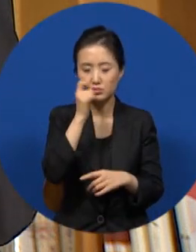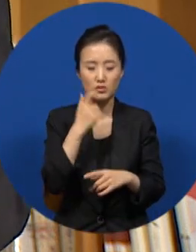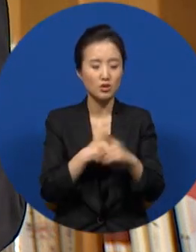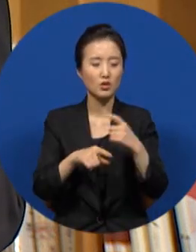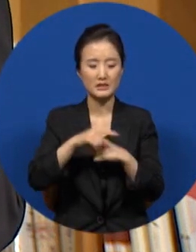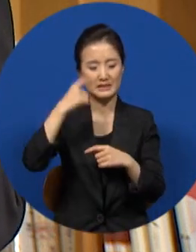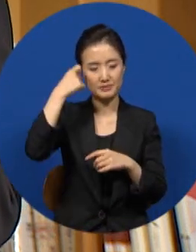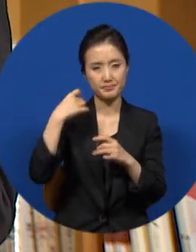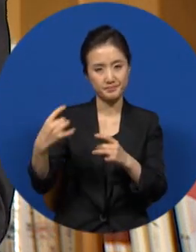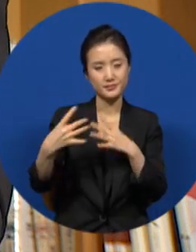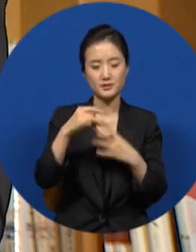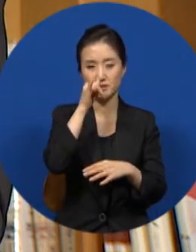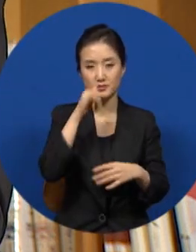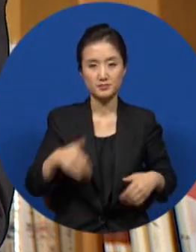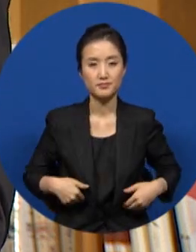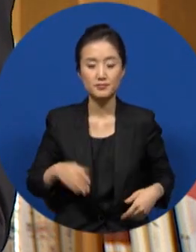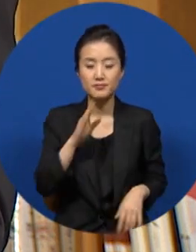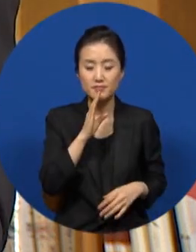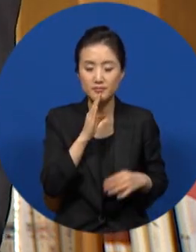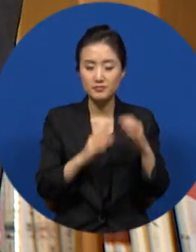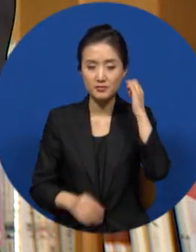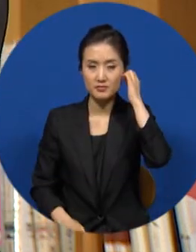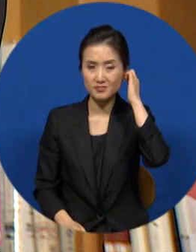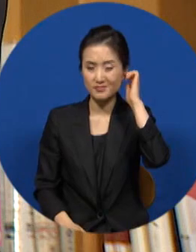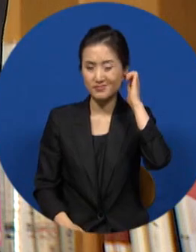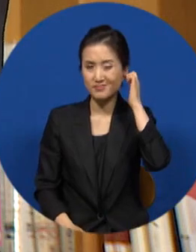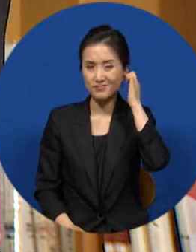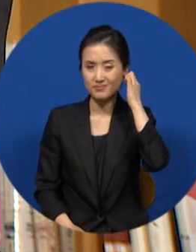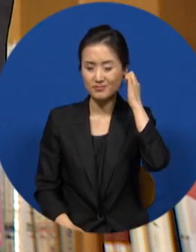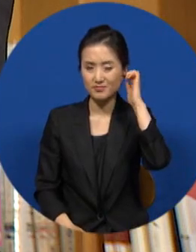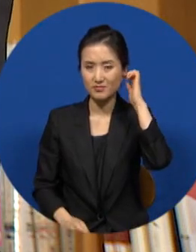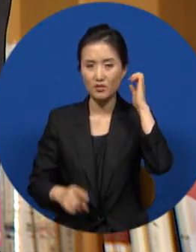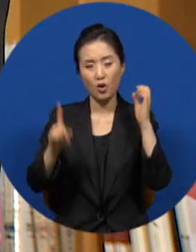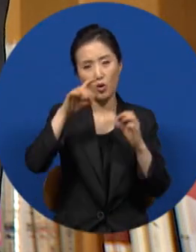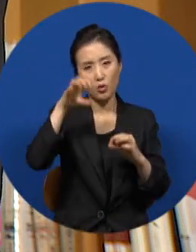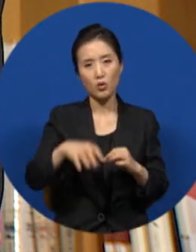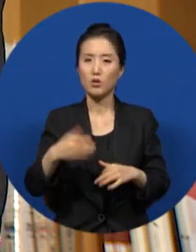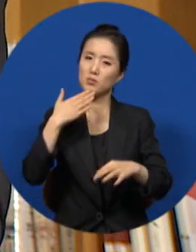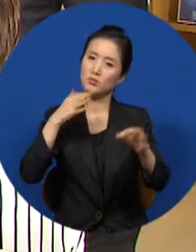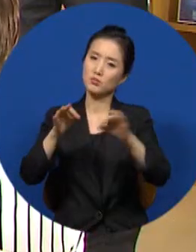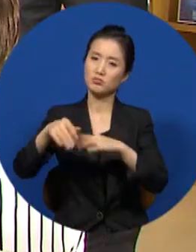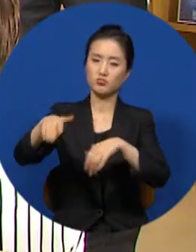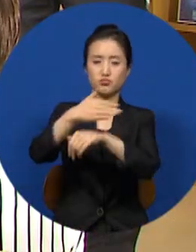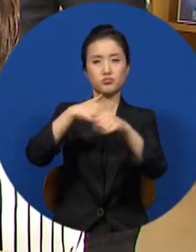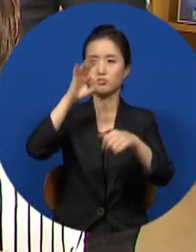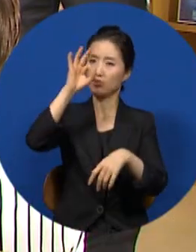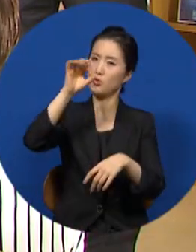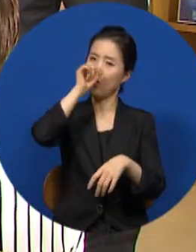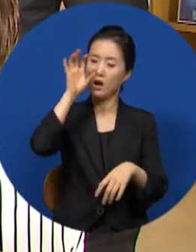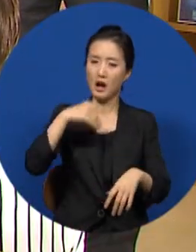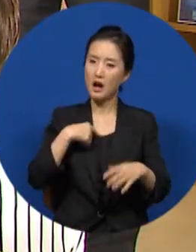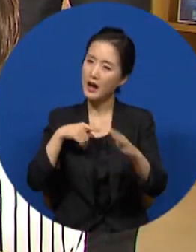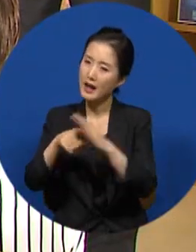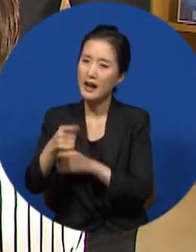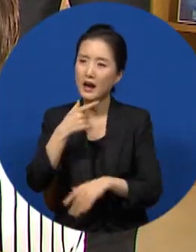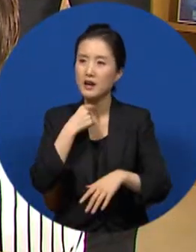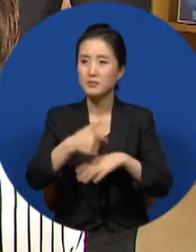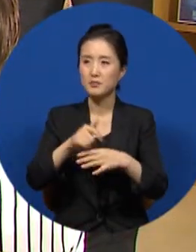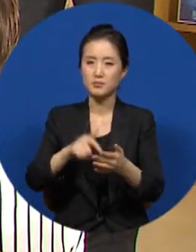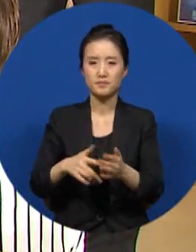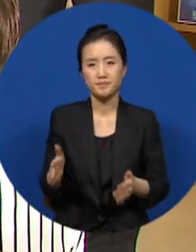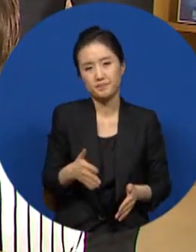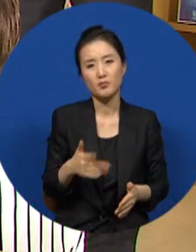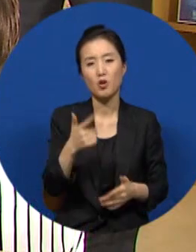뭐 식당에 너무 나이스하게 잘 만들어 뒀는데도 불구하고 이상하게 들어가고 싶지 않은 곳이 있습니다. 느낌이 안 와서 그렇거든. 그러니까 상대를